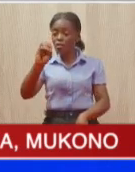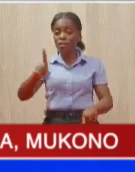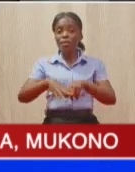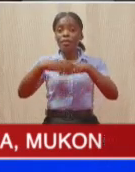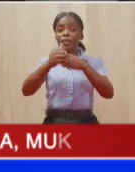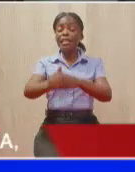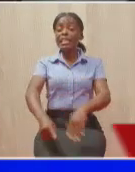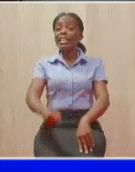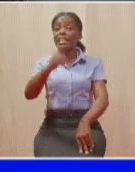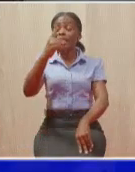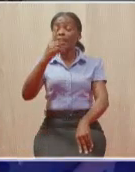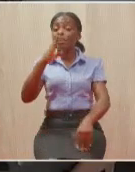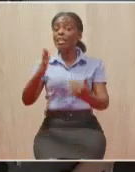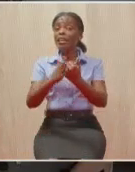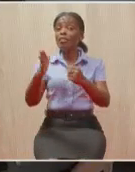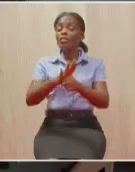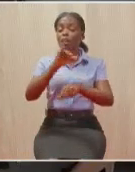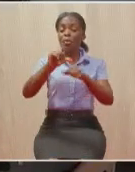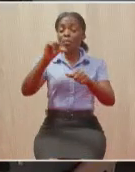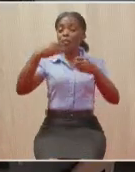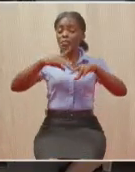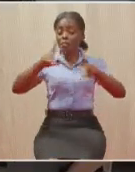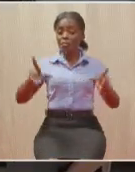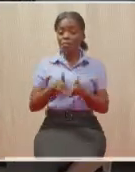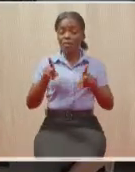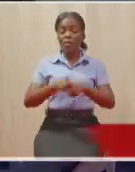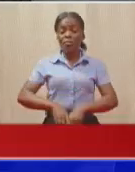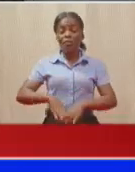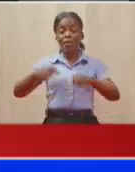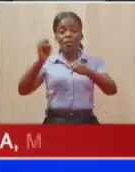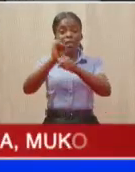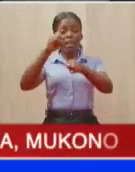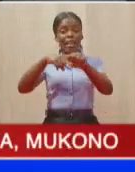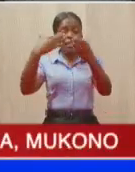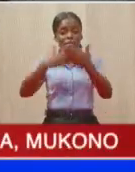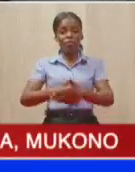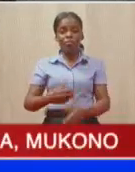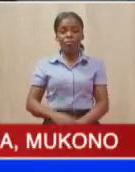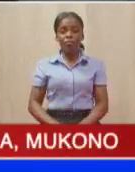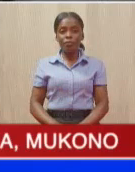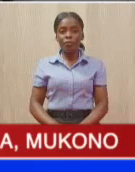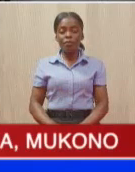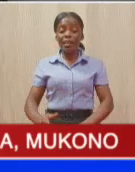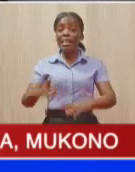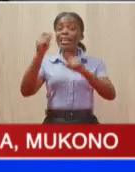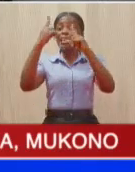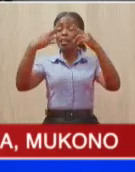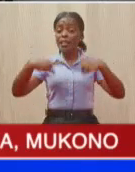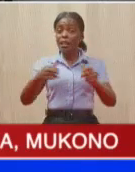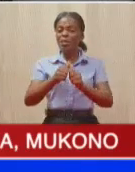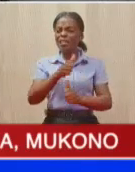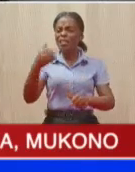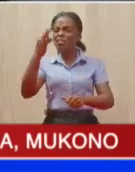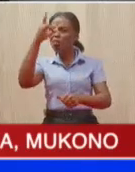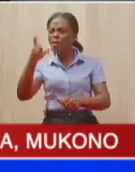era bano balabudde okwegendereza ebifo ebyobulabe era n'okwewala okuvuga ekiro. Kati ebyokwerinda bitandika naawe oli wakugamba nti